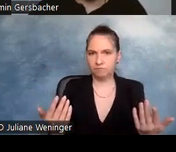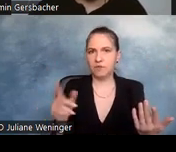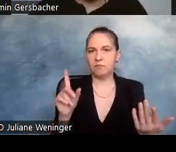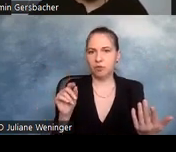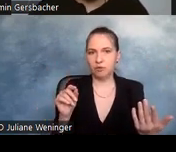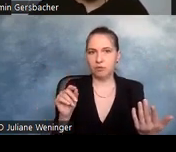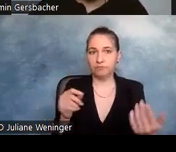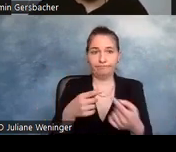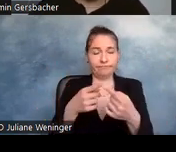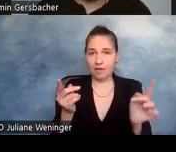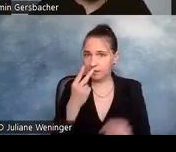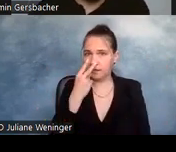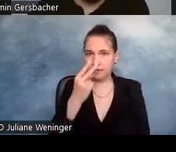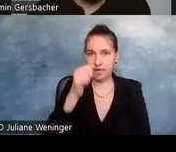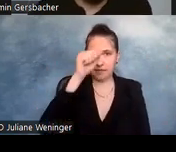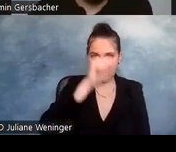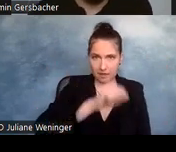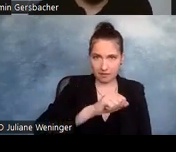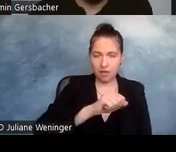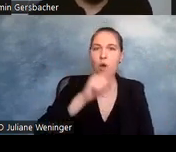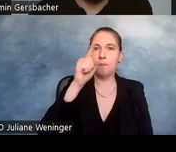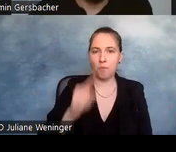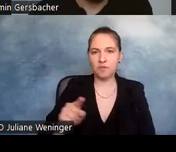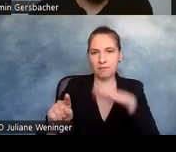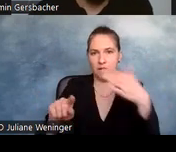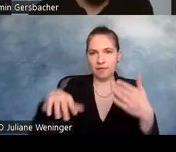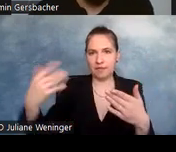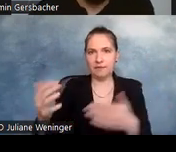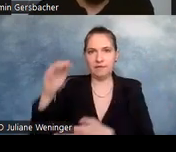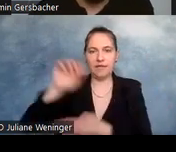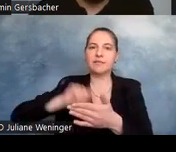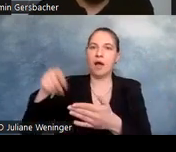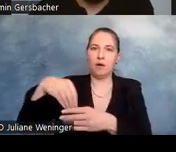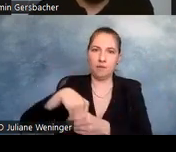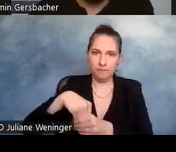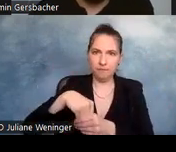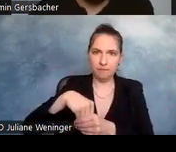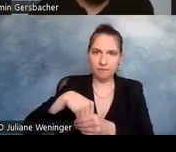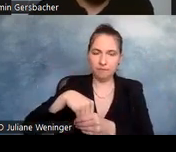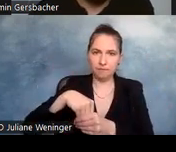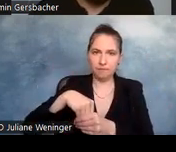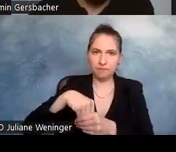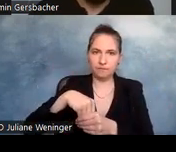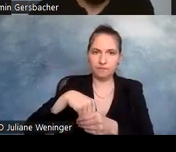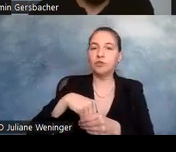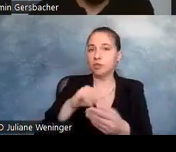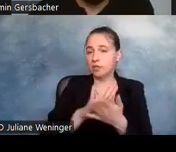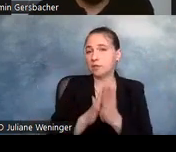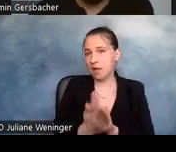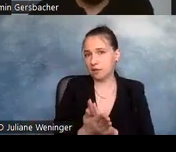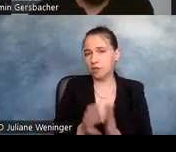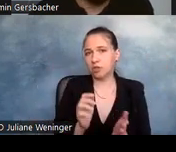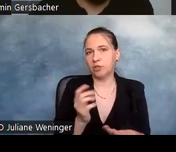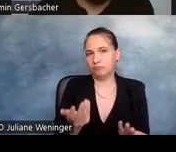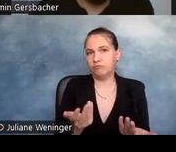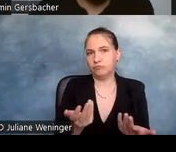man sieht, auch im Alternativtext dann vorkommen sollte. Und genau, das ist nämlich auch wieder sehr praktisch bei dem Tool, weil